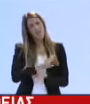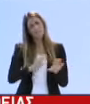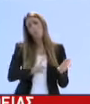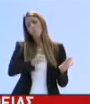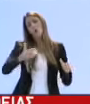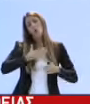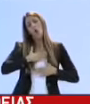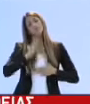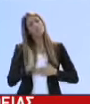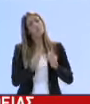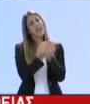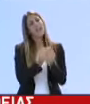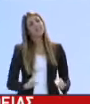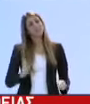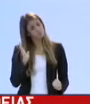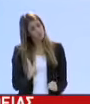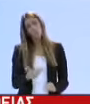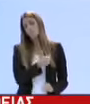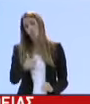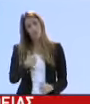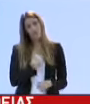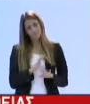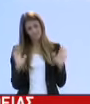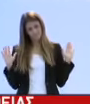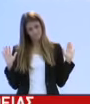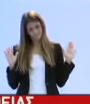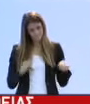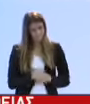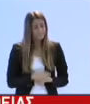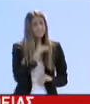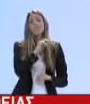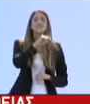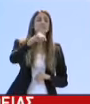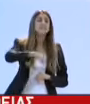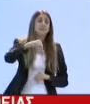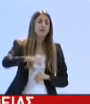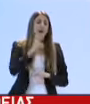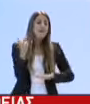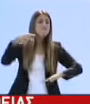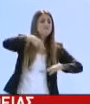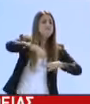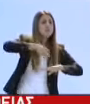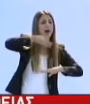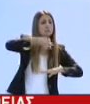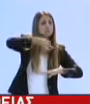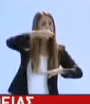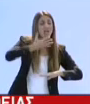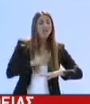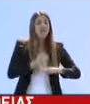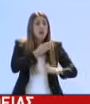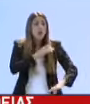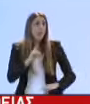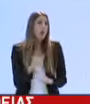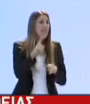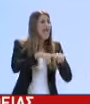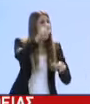μπορούμε να δώσουμε λύσεις στα αδιέξοδα της χώρας. Και σήμερα, από το βήμα αυτό, θέλω να πω στις